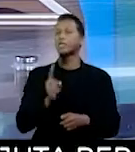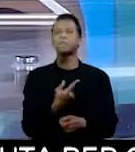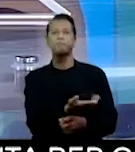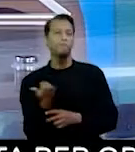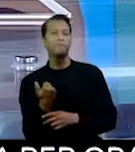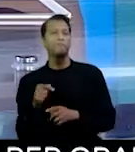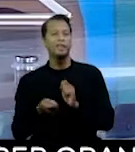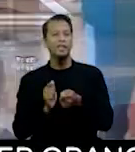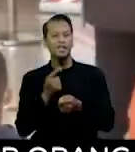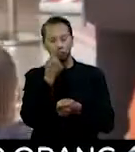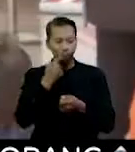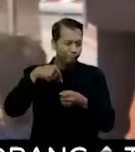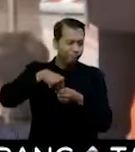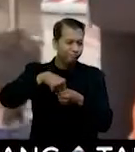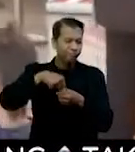antigen.